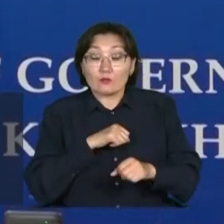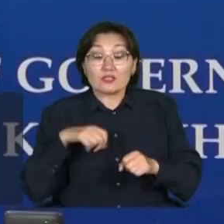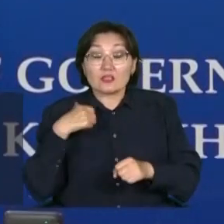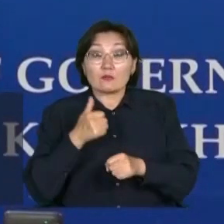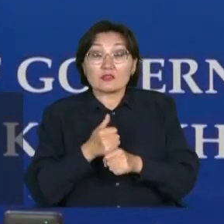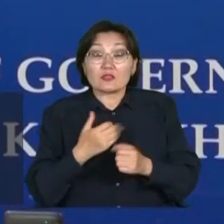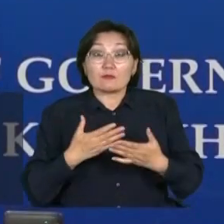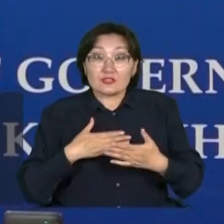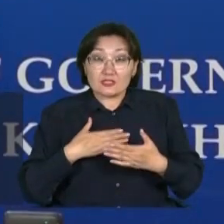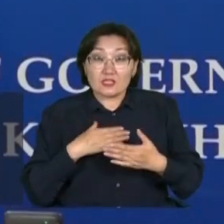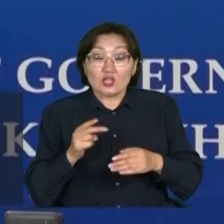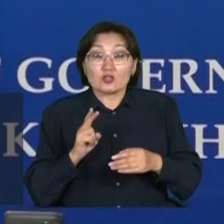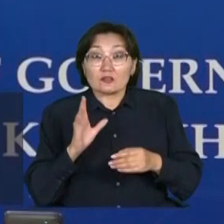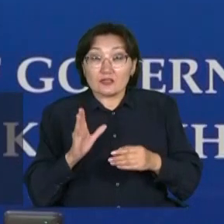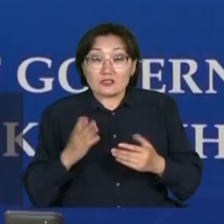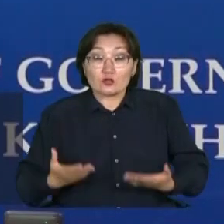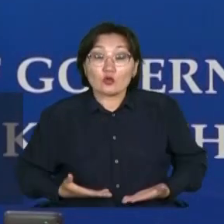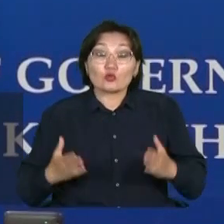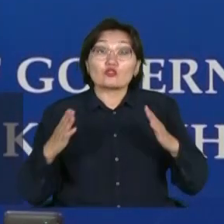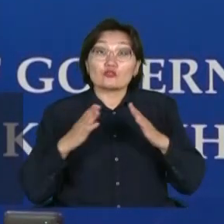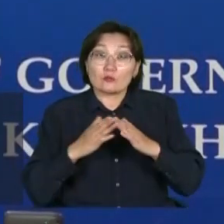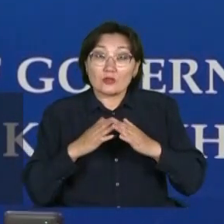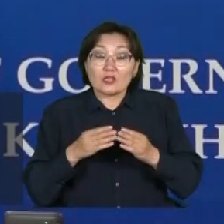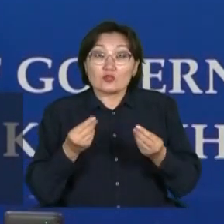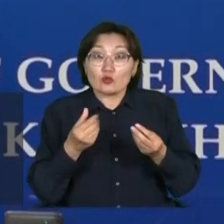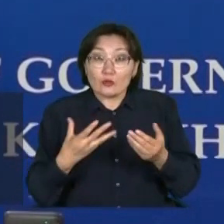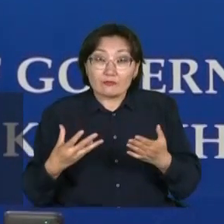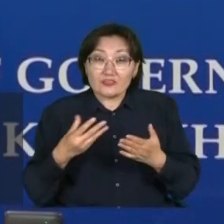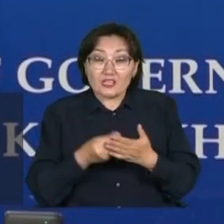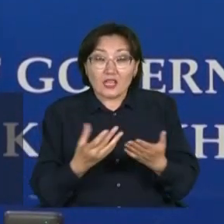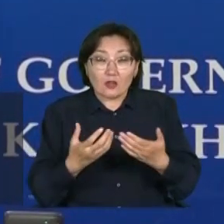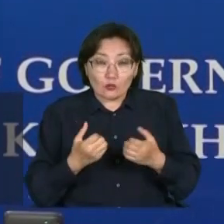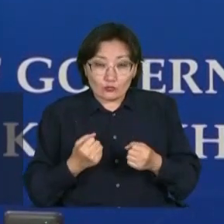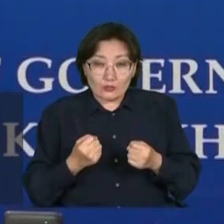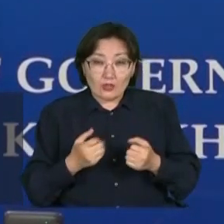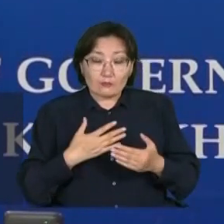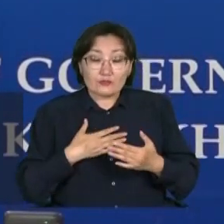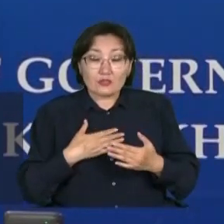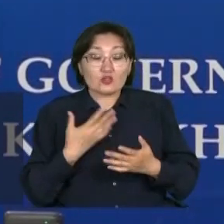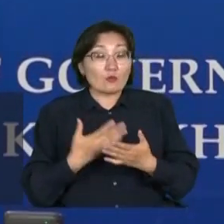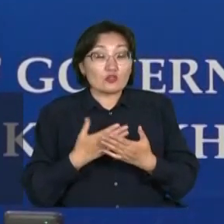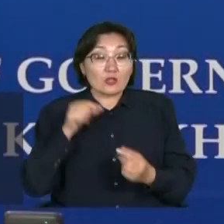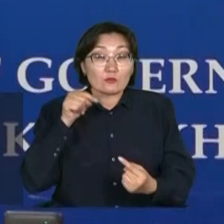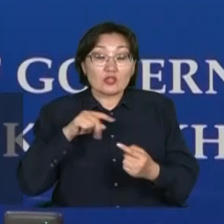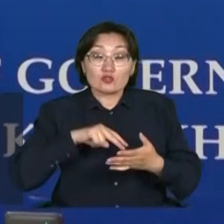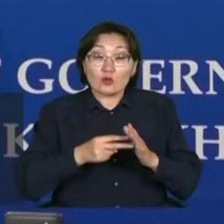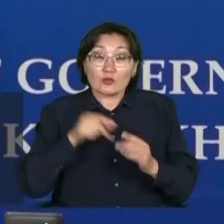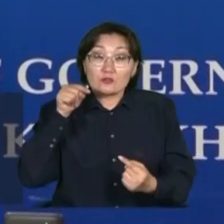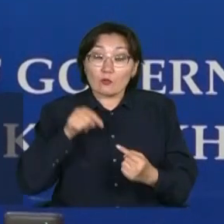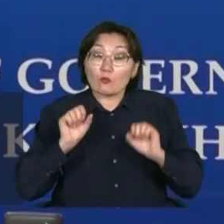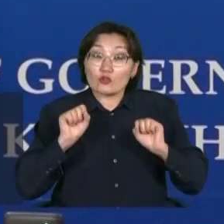мәселе бізге тұрғын үй төлемдерін алу. Біздің болжам бойынша, жоспар бойынша